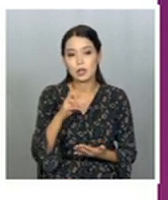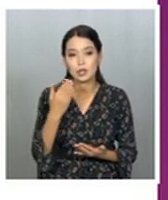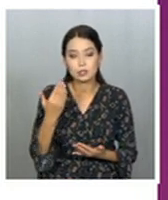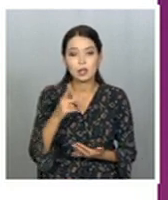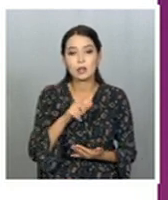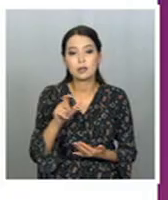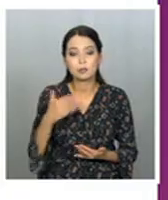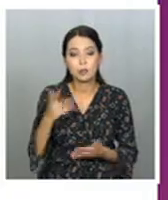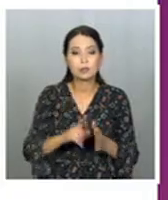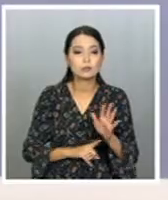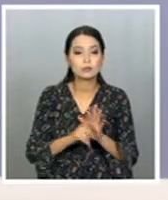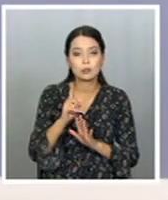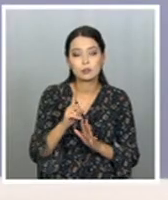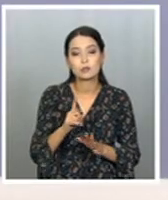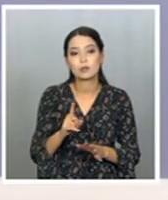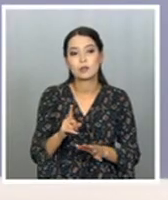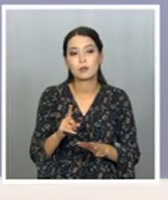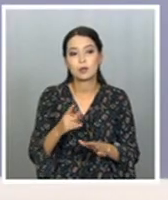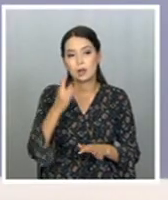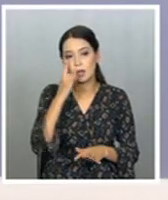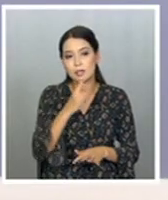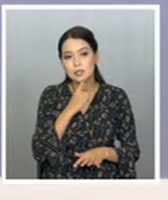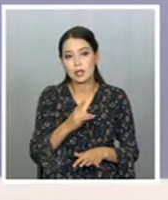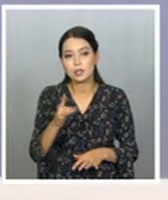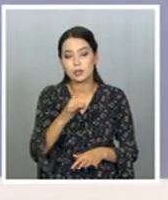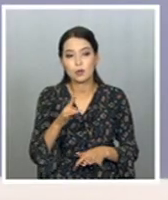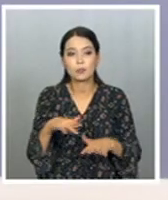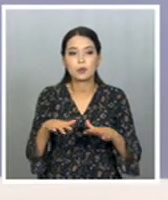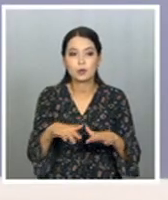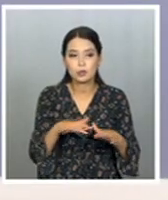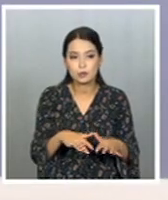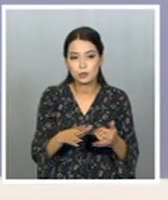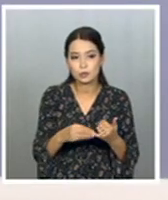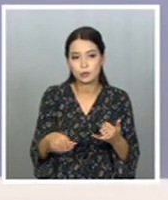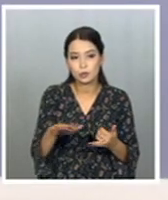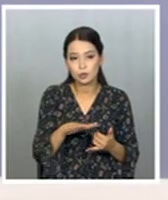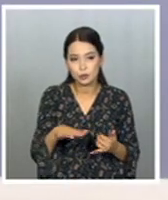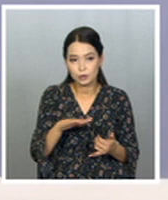болған тәуелсіз мемлекет. Қазақстан Республикасының жер аумағы